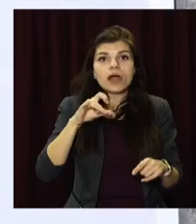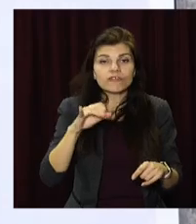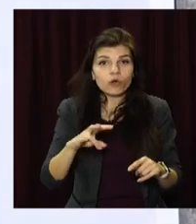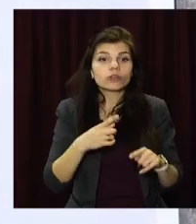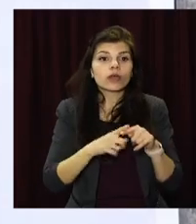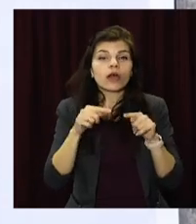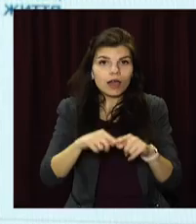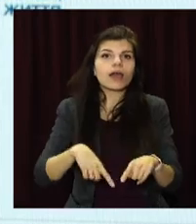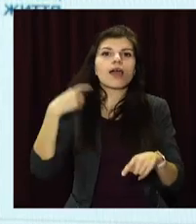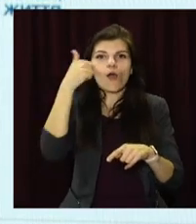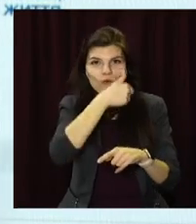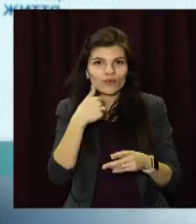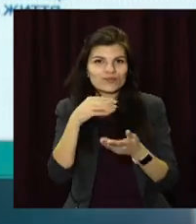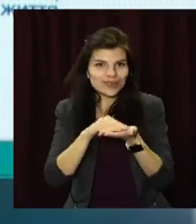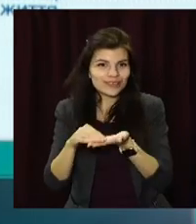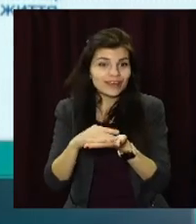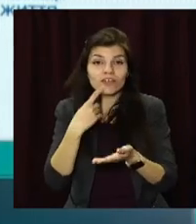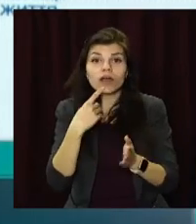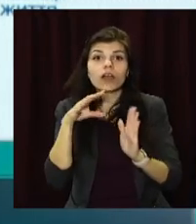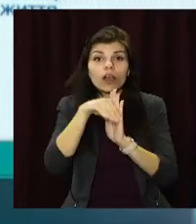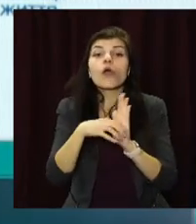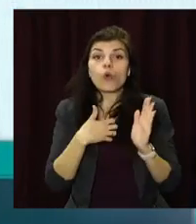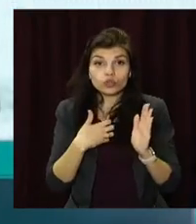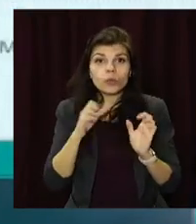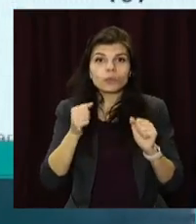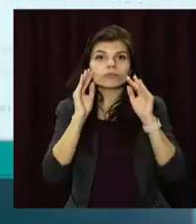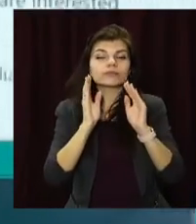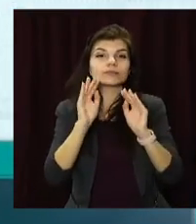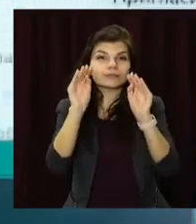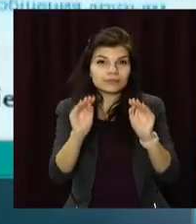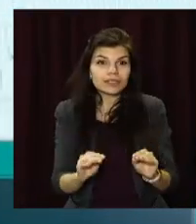не обмежується. Аби долучитися, можна заповнити анкету на сайті